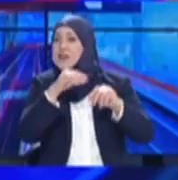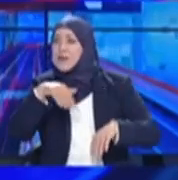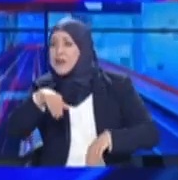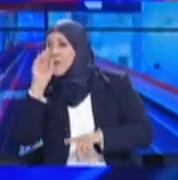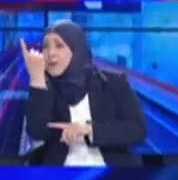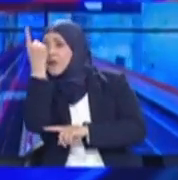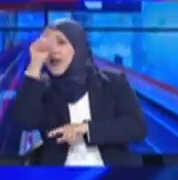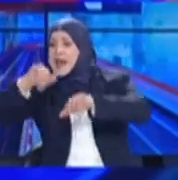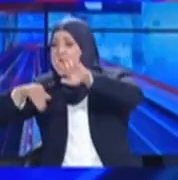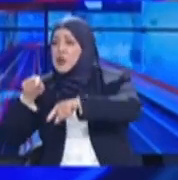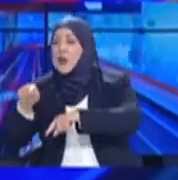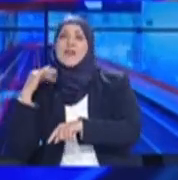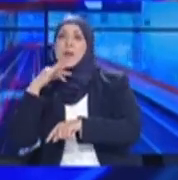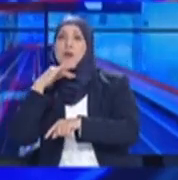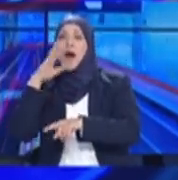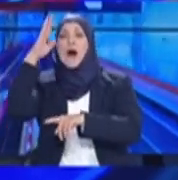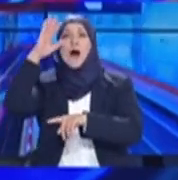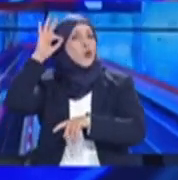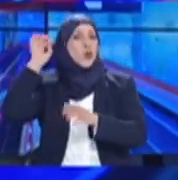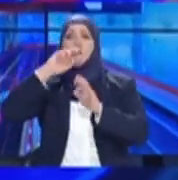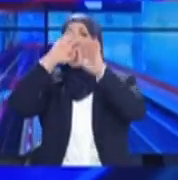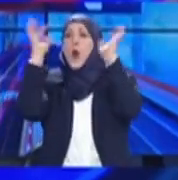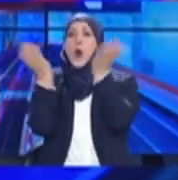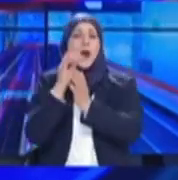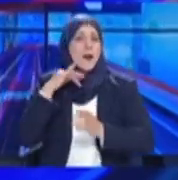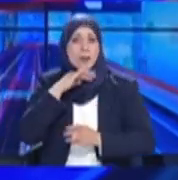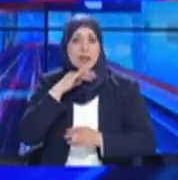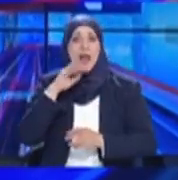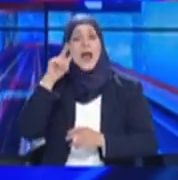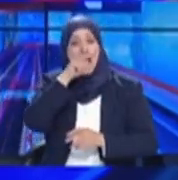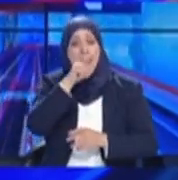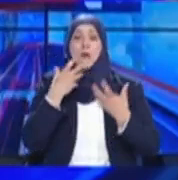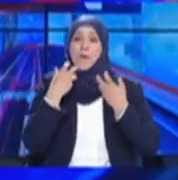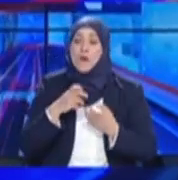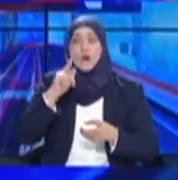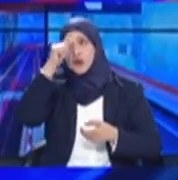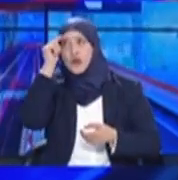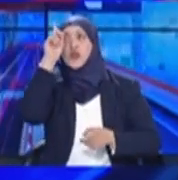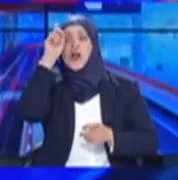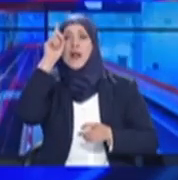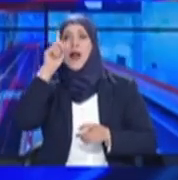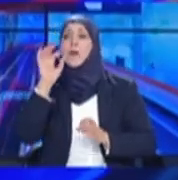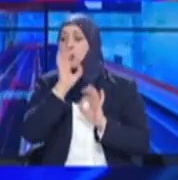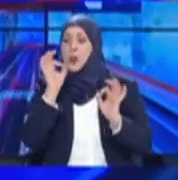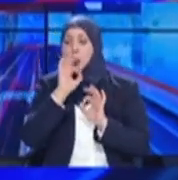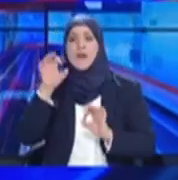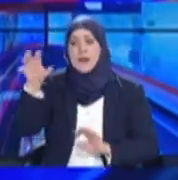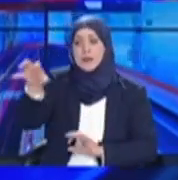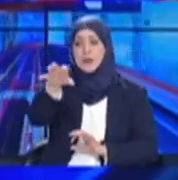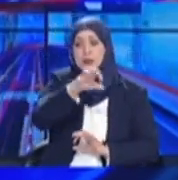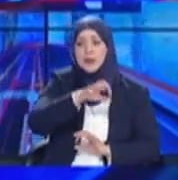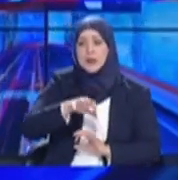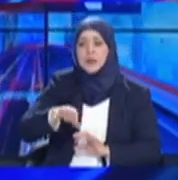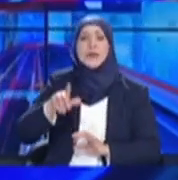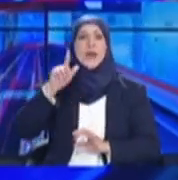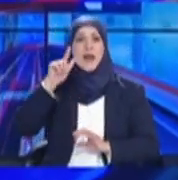هو موجود ونشتغل ولكن احنا ن ساعه او انه ما يكونش موجه ما يكونوا اكد كما اننا على بعد